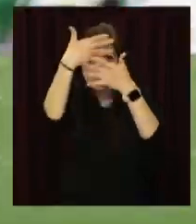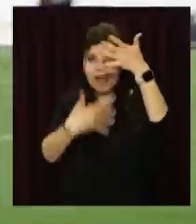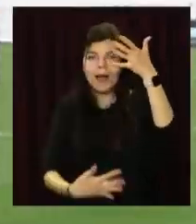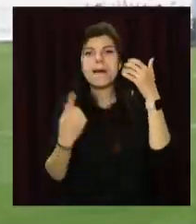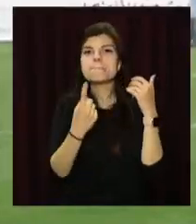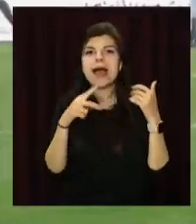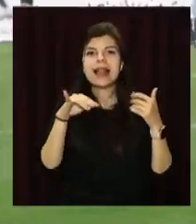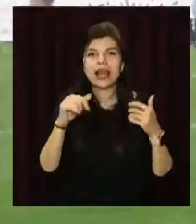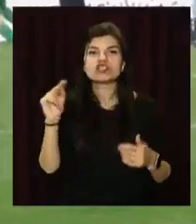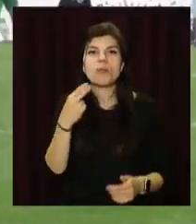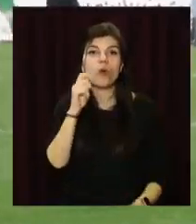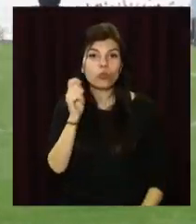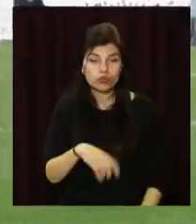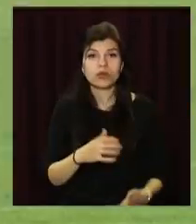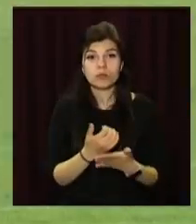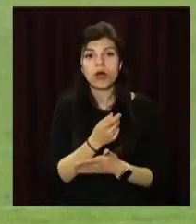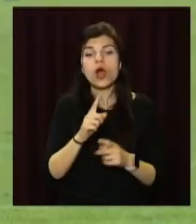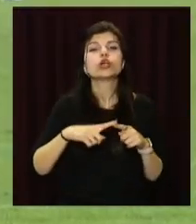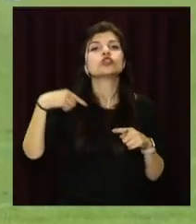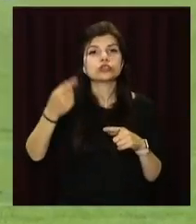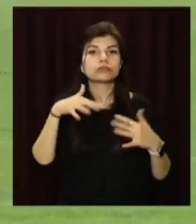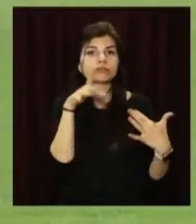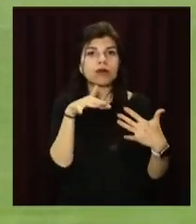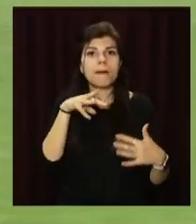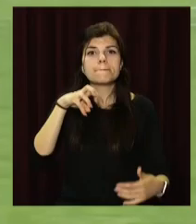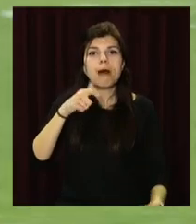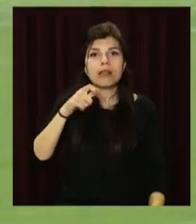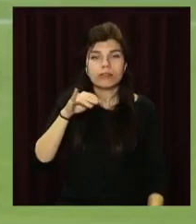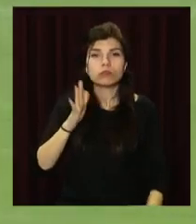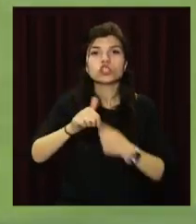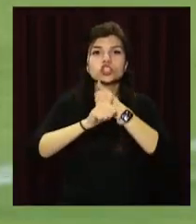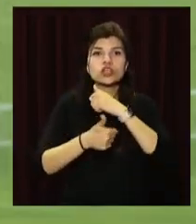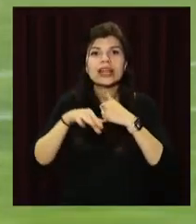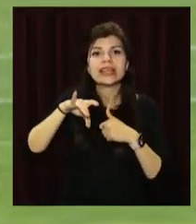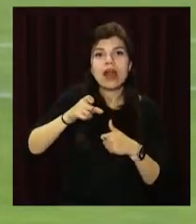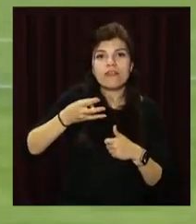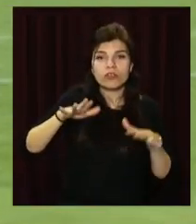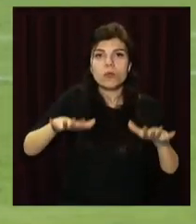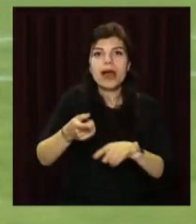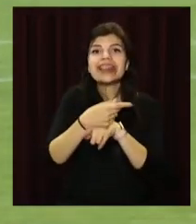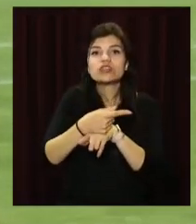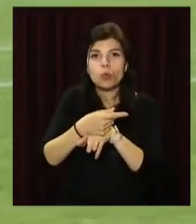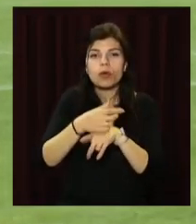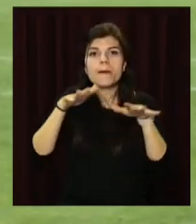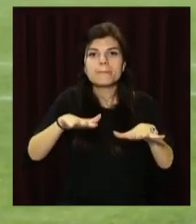першої ліги чемпіонату України. Свій наступний поєдинок магдалинівці зіграють 16 травня у Тернополі з